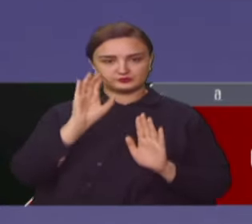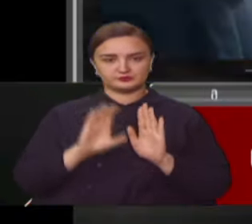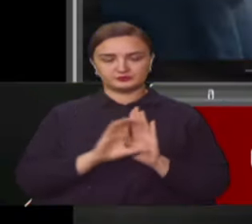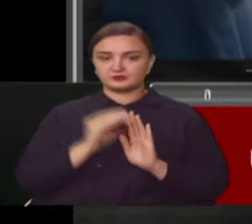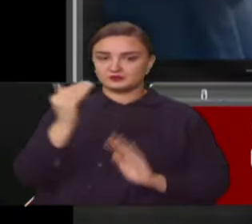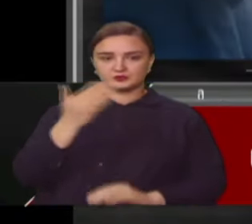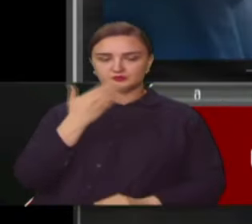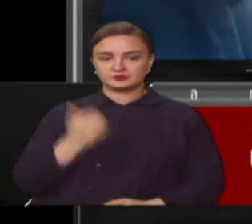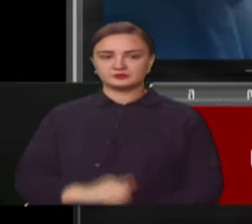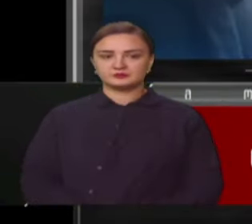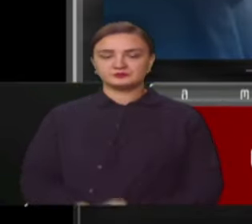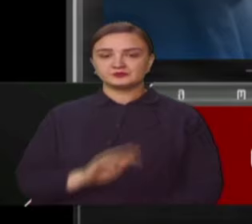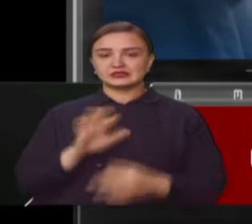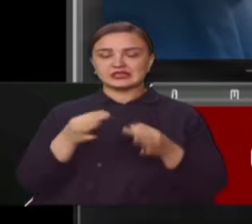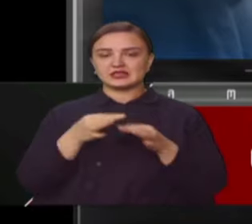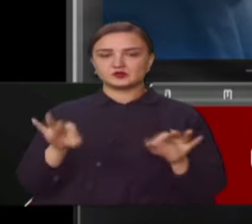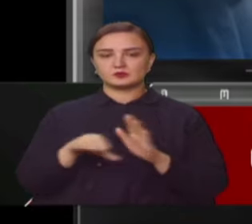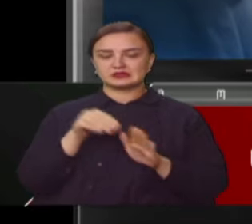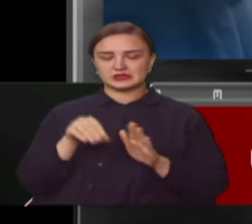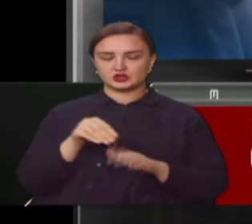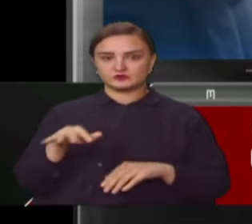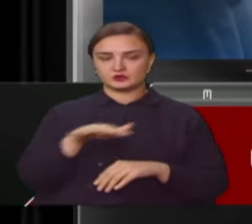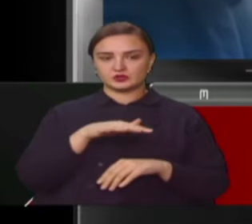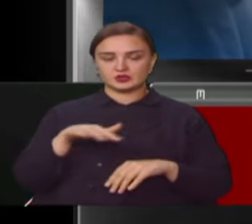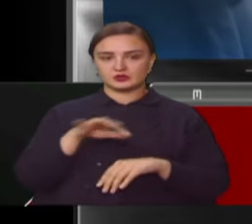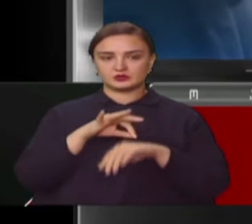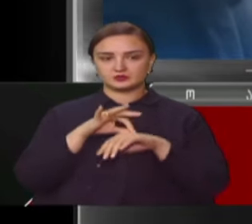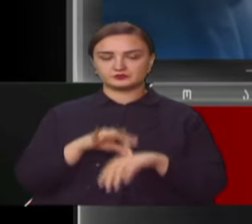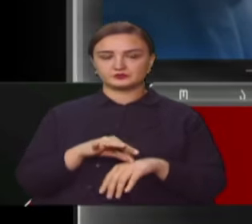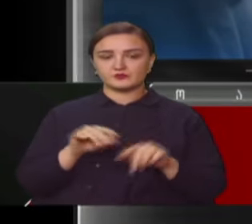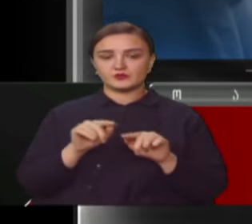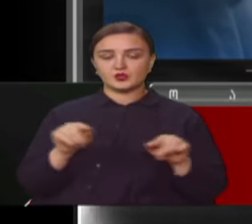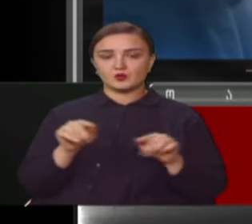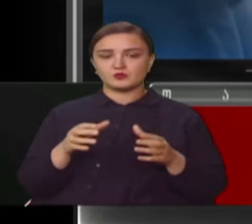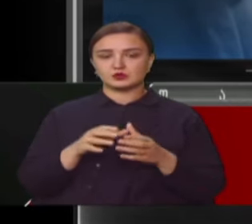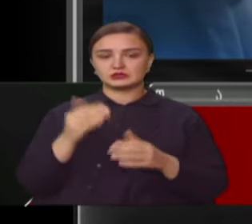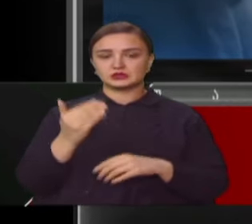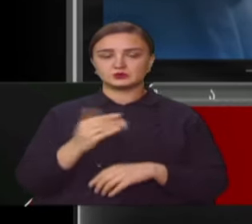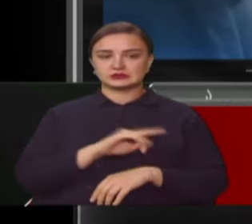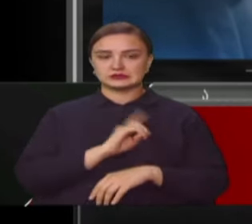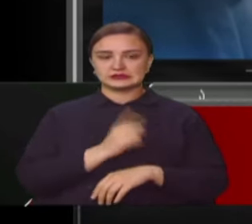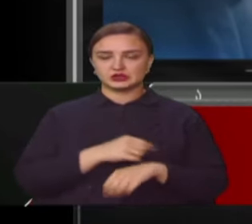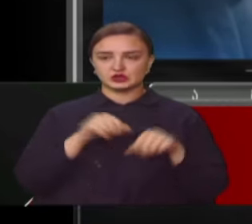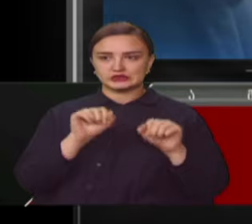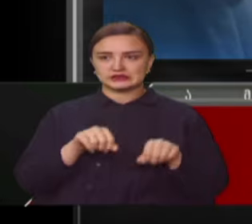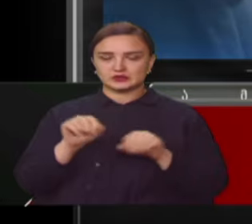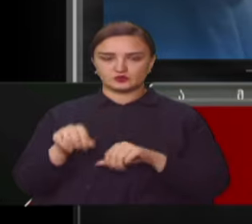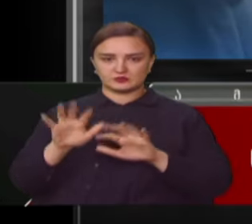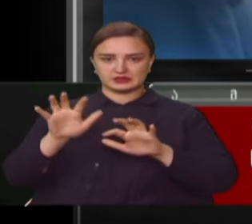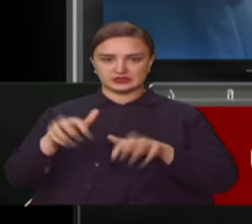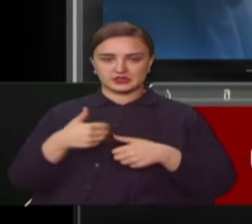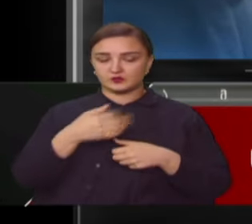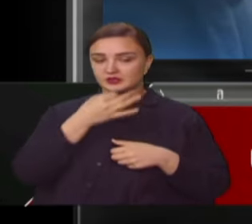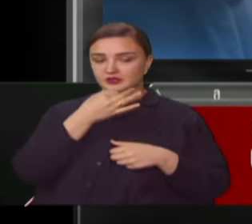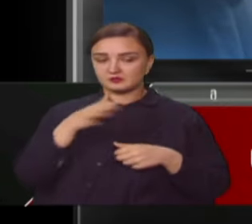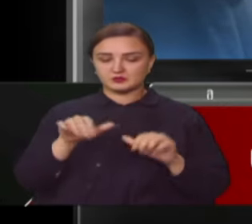უწევთ. არათავისუფალი საარჩევნო კამპანიის პირობებში, როდესაც ოპოზიციურ ძალებს წაართვეს შესაძლებლობა ჩართულიყვნენ